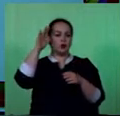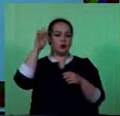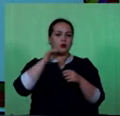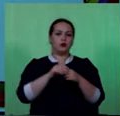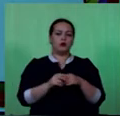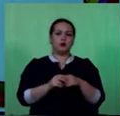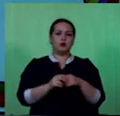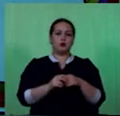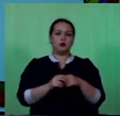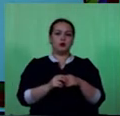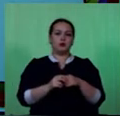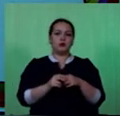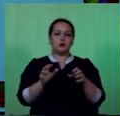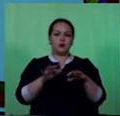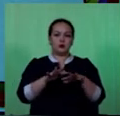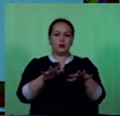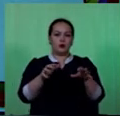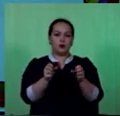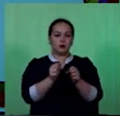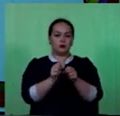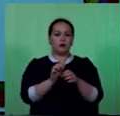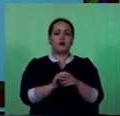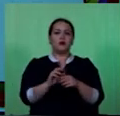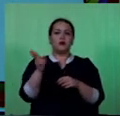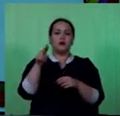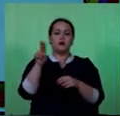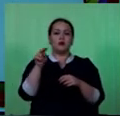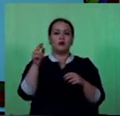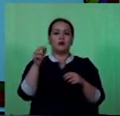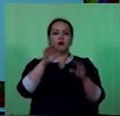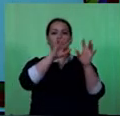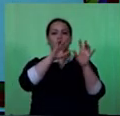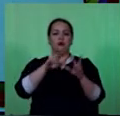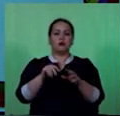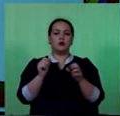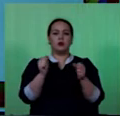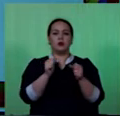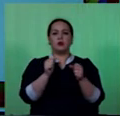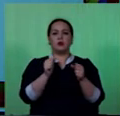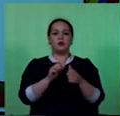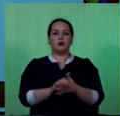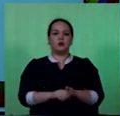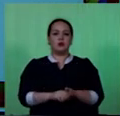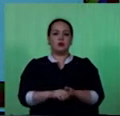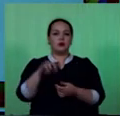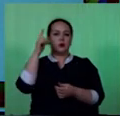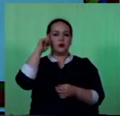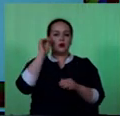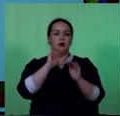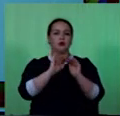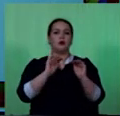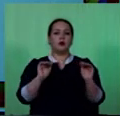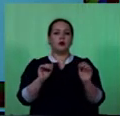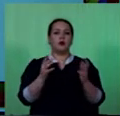замерзаем вариант ответа d идет снег холодно подумайте ребята